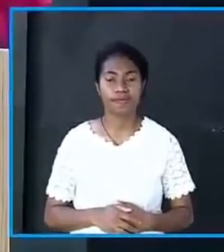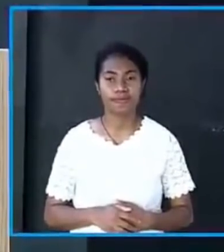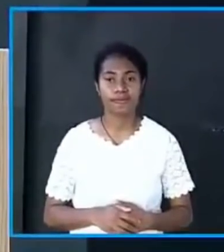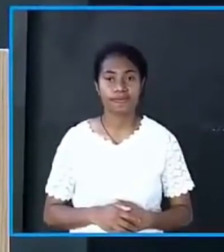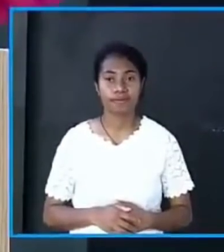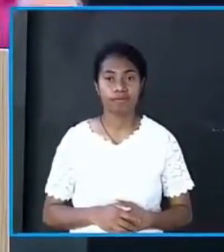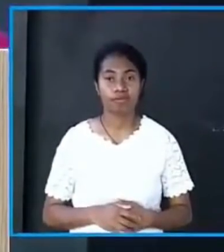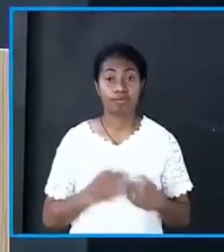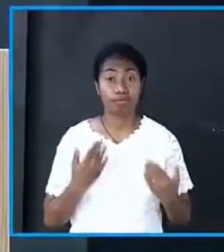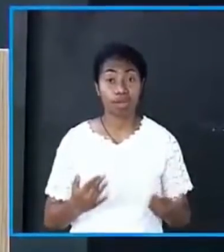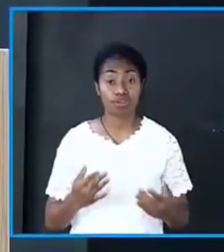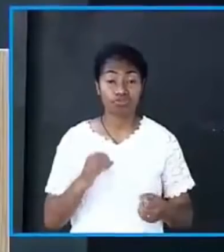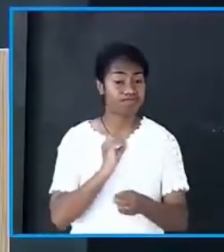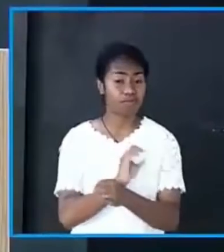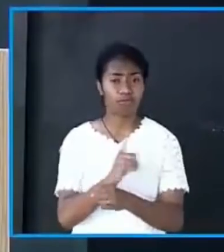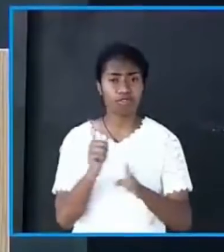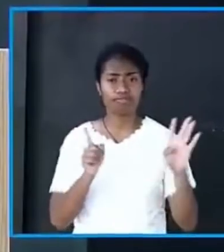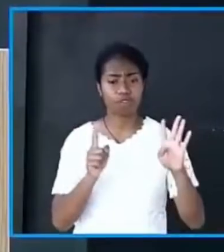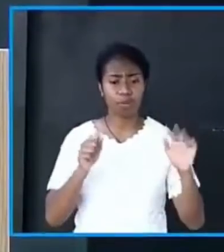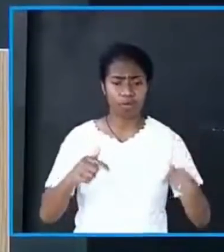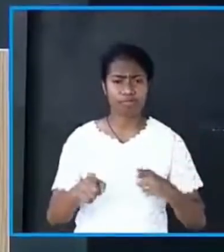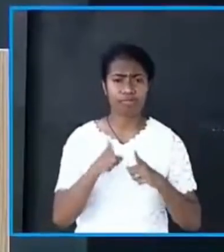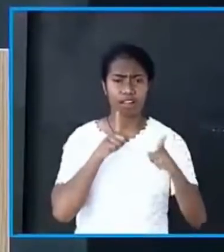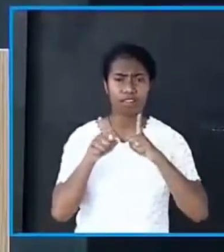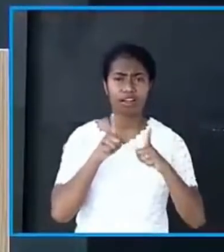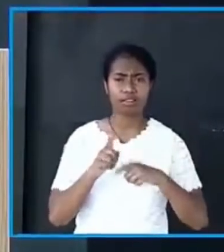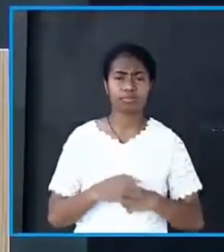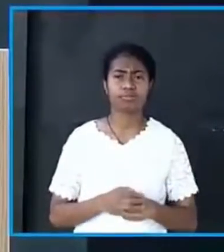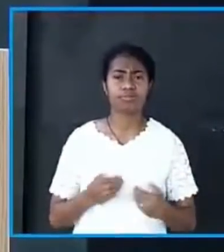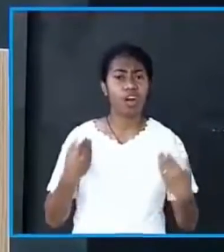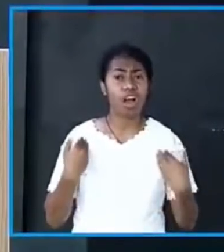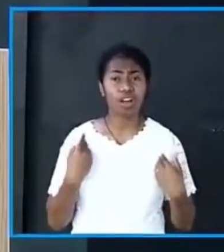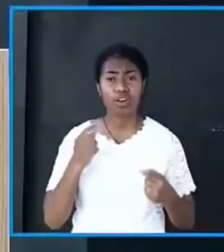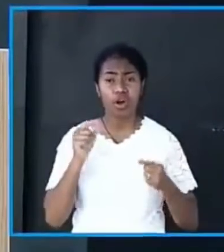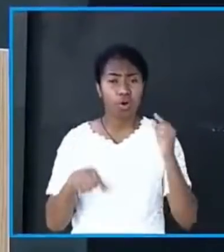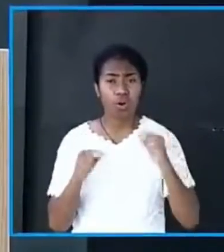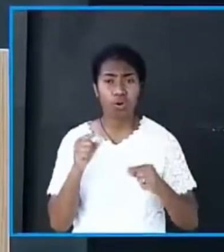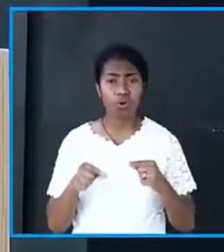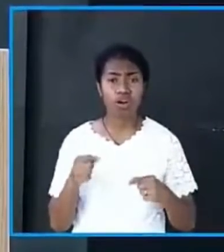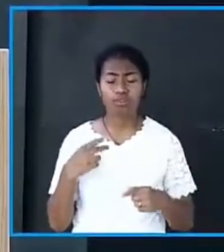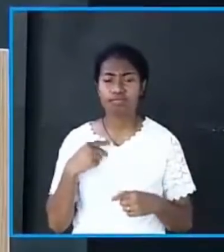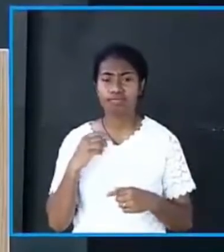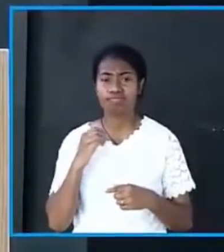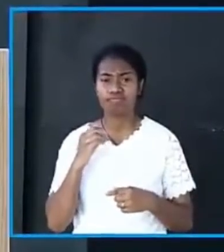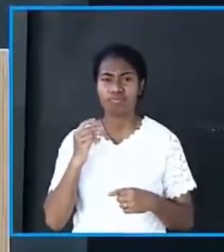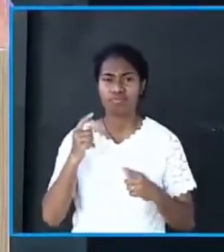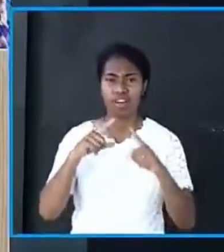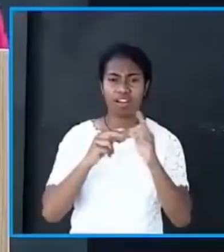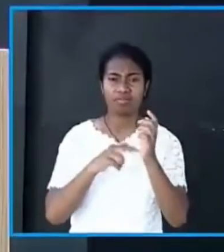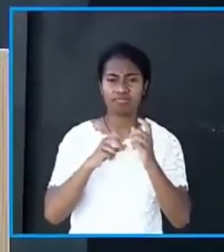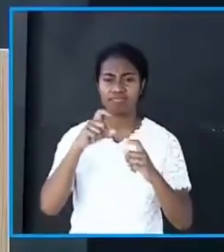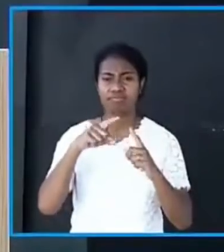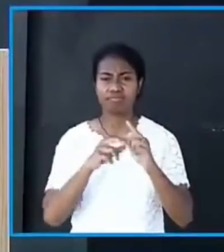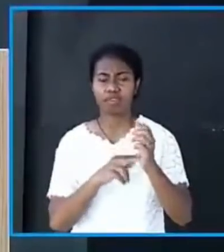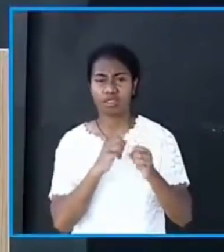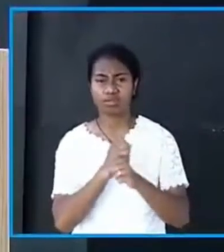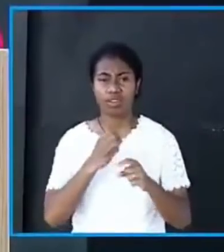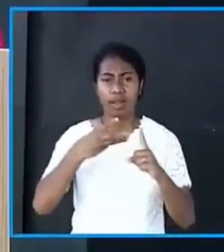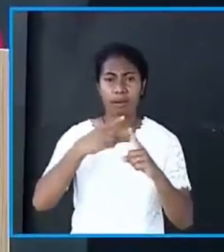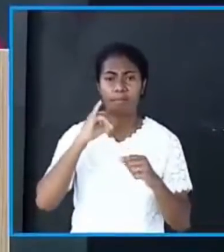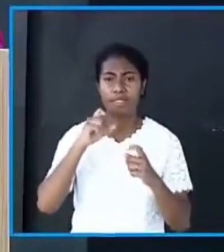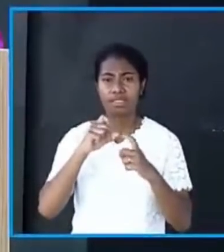Begitu kofit datang Hai ada orang dirangsang naluri bisnisnya yakin langsung bikin